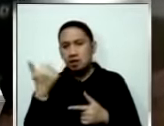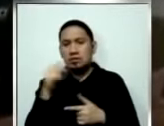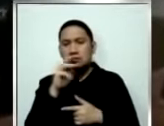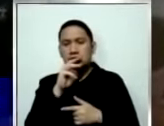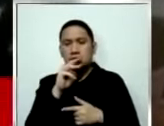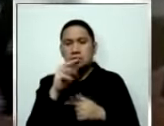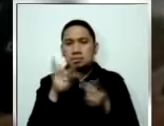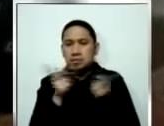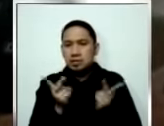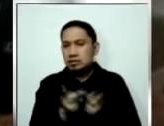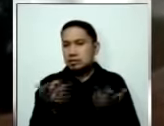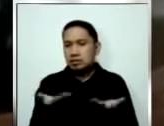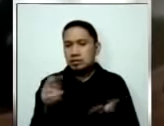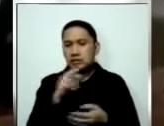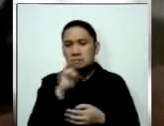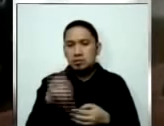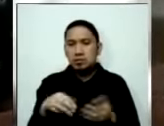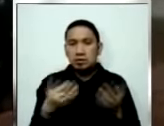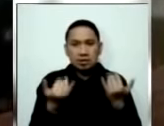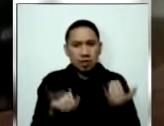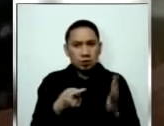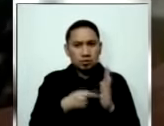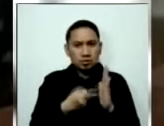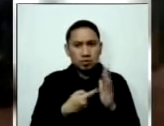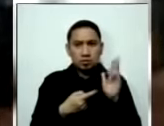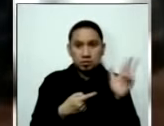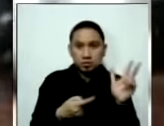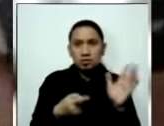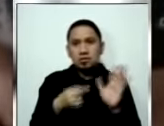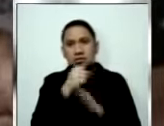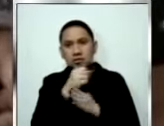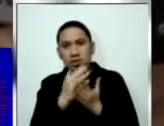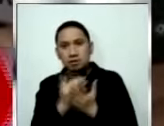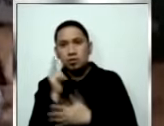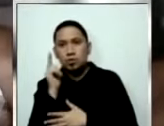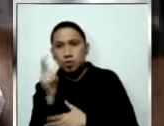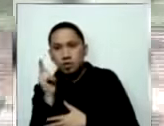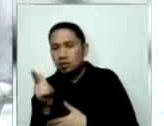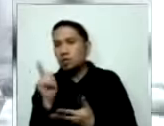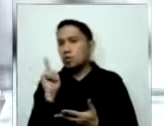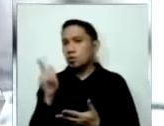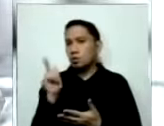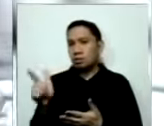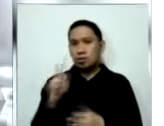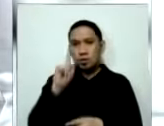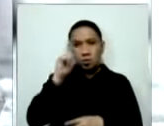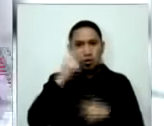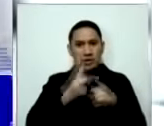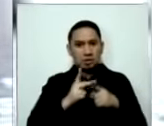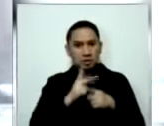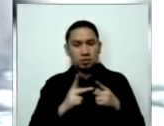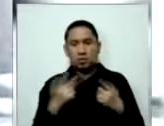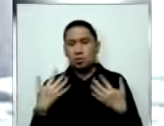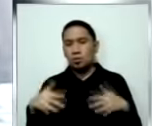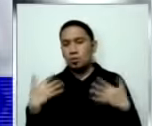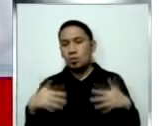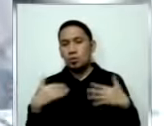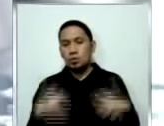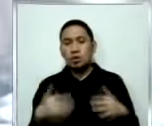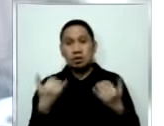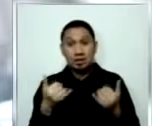pa nga po tag 30, minsan po mga 20, yun po yung pinakamura yung 20 pesos dati na galunggo. Halos lahat ng mga bankerong kumikita noon